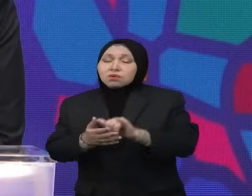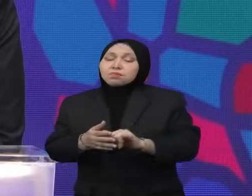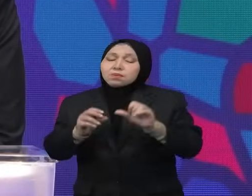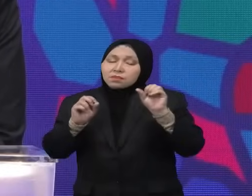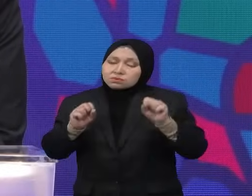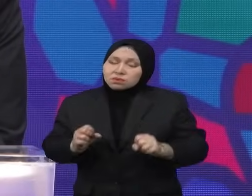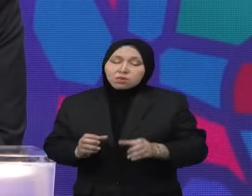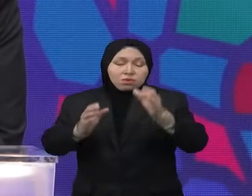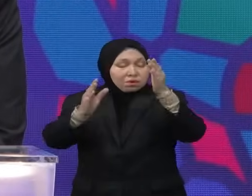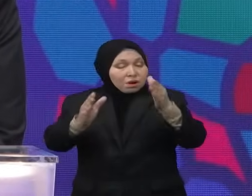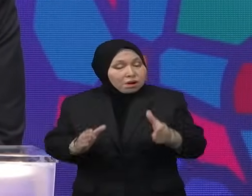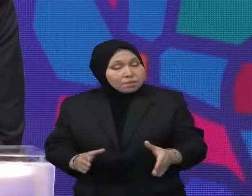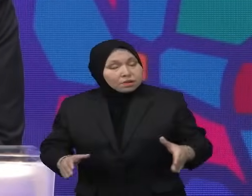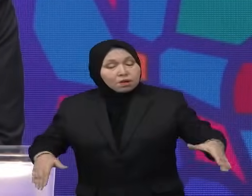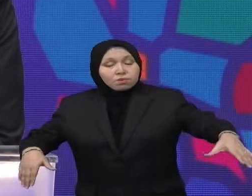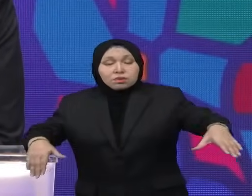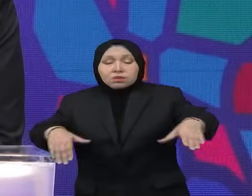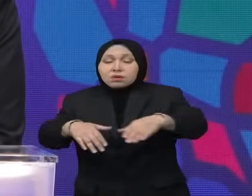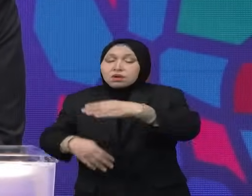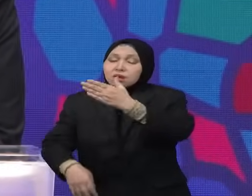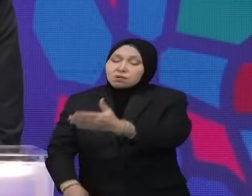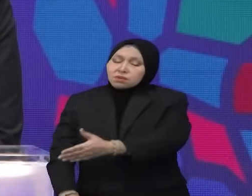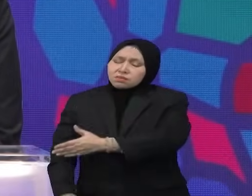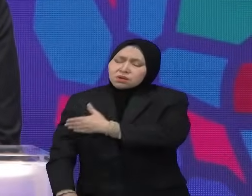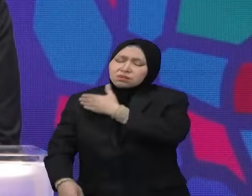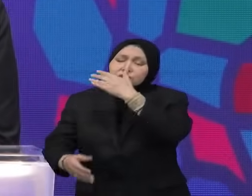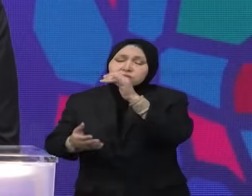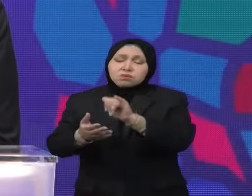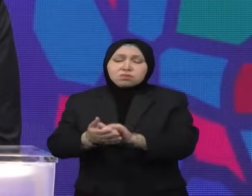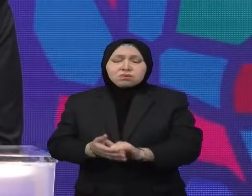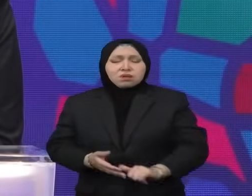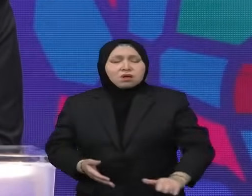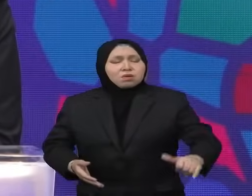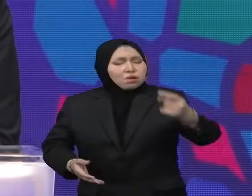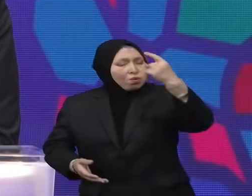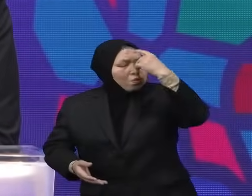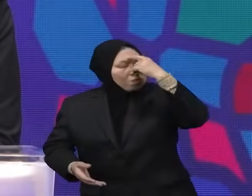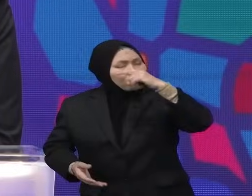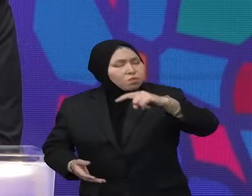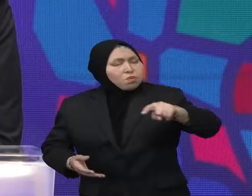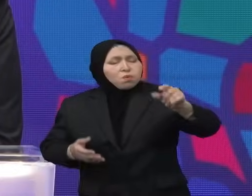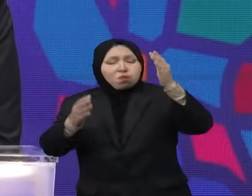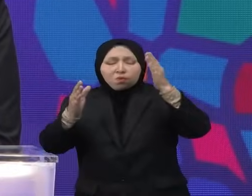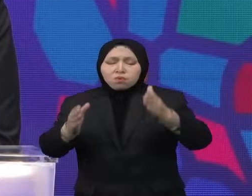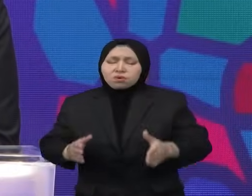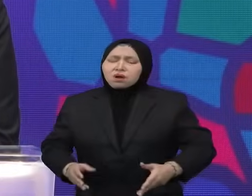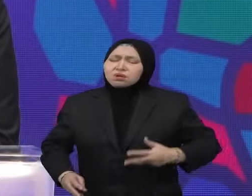منكم وأن تصبروا خير لكم